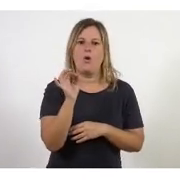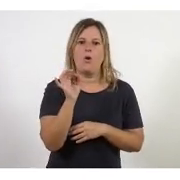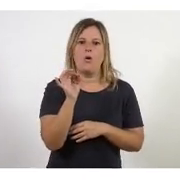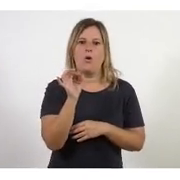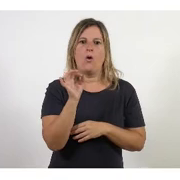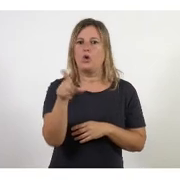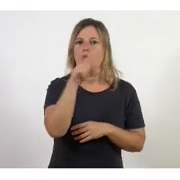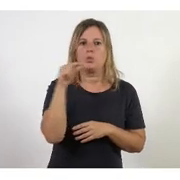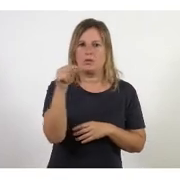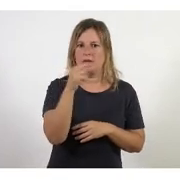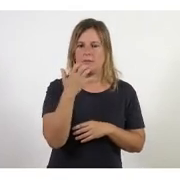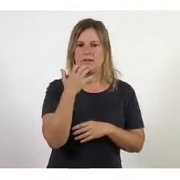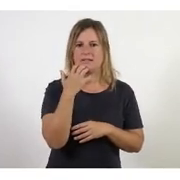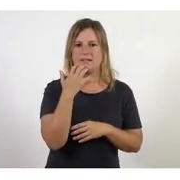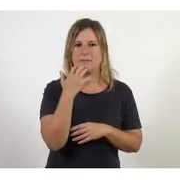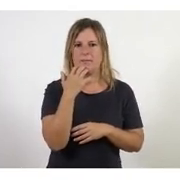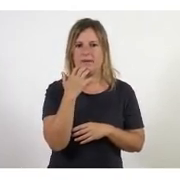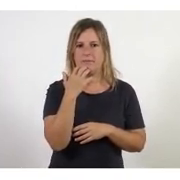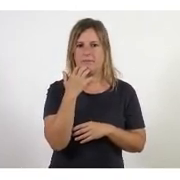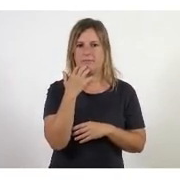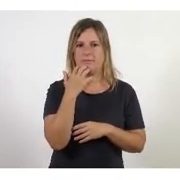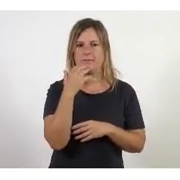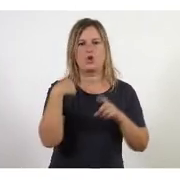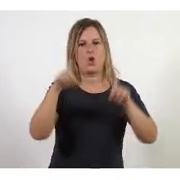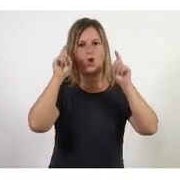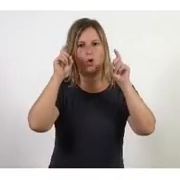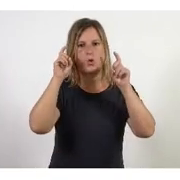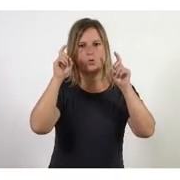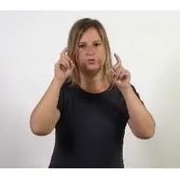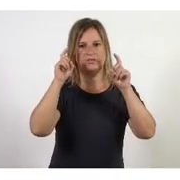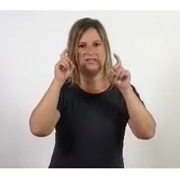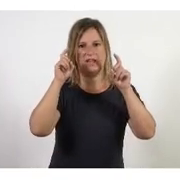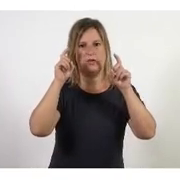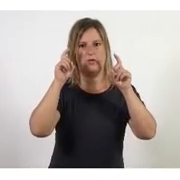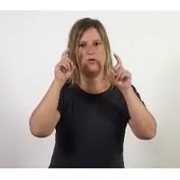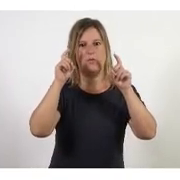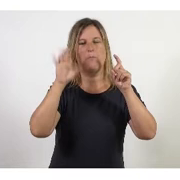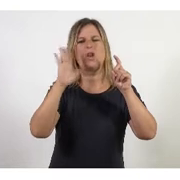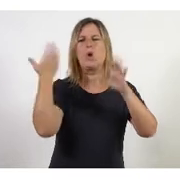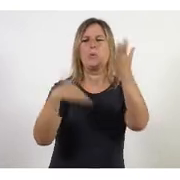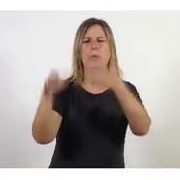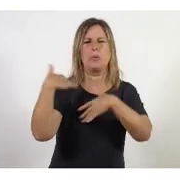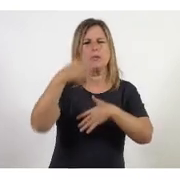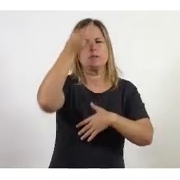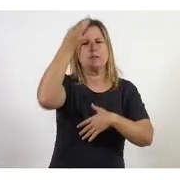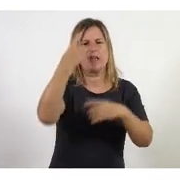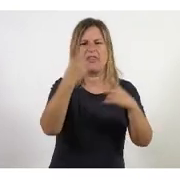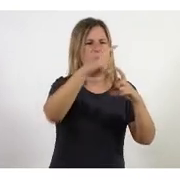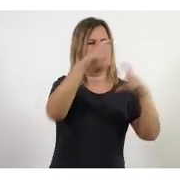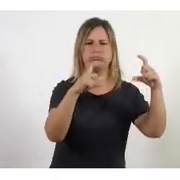o a Twitter. Tot i així, aquesta recomanació amb el temps ja no és tan estricta. Hi ha